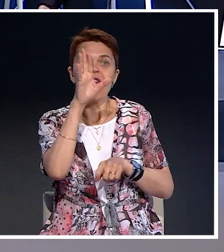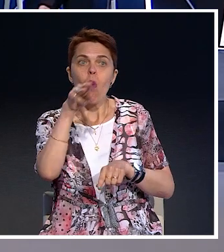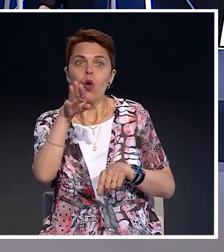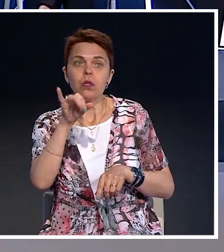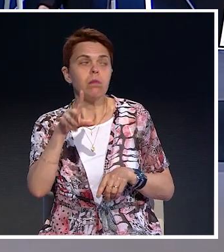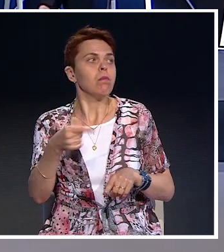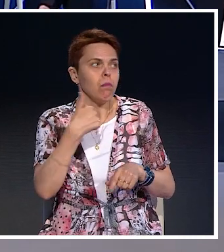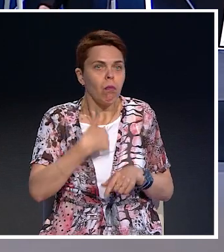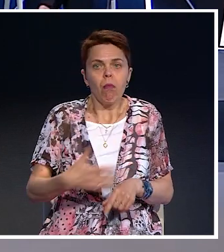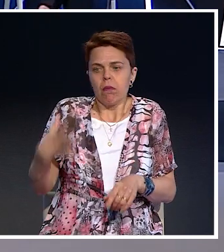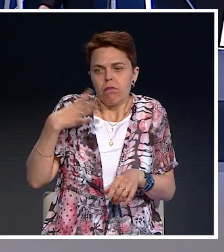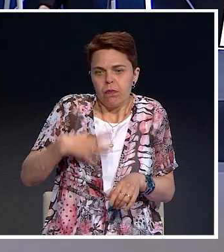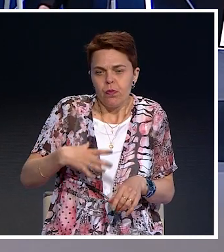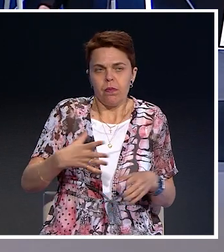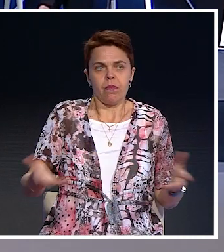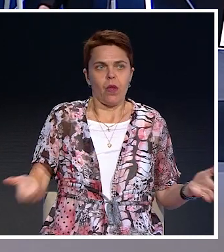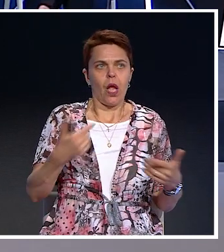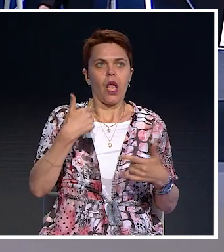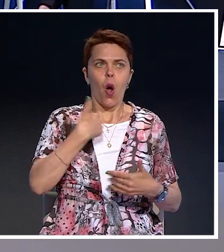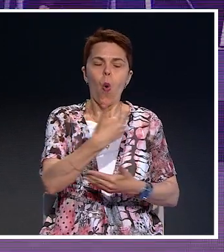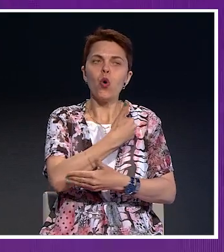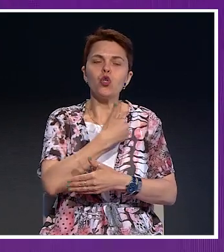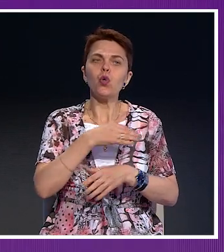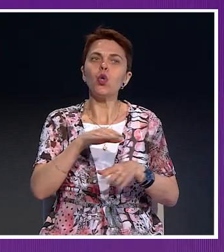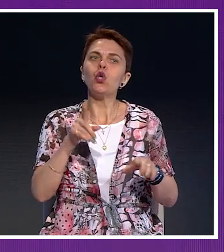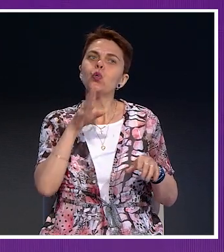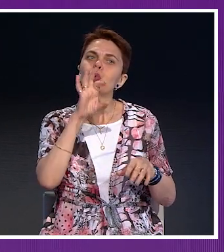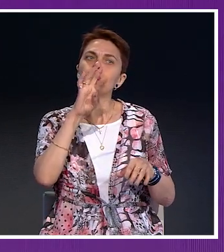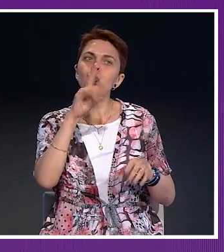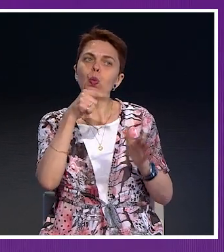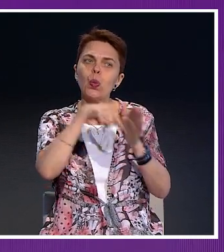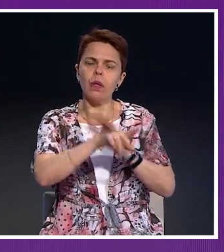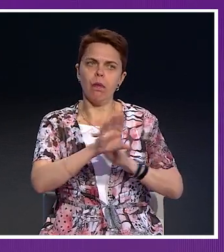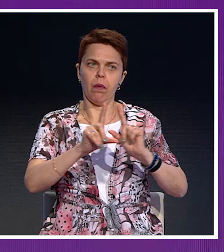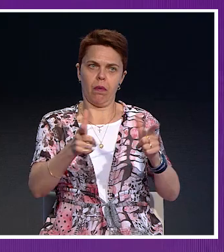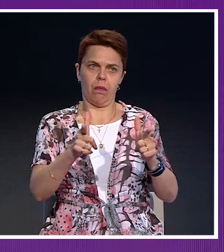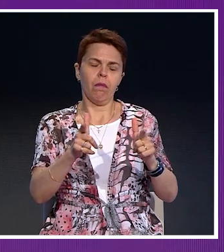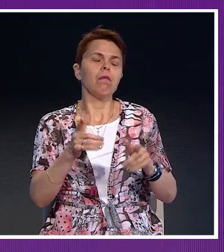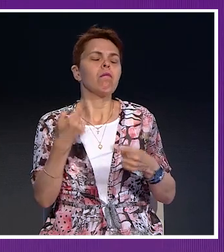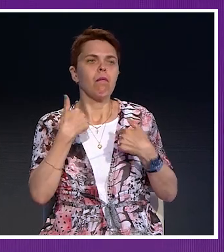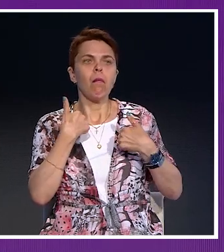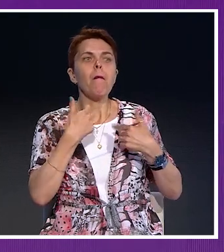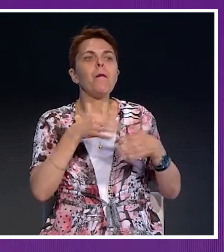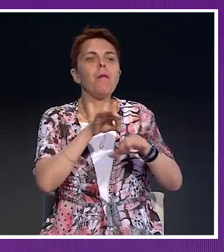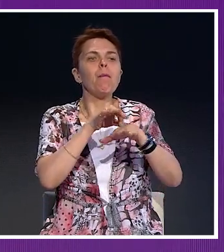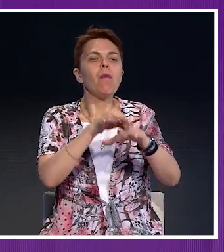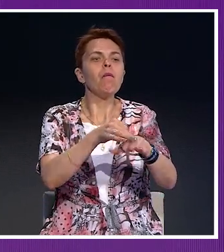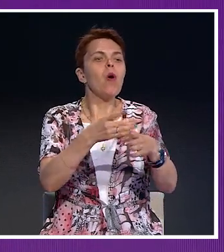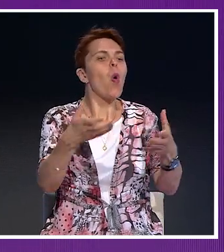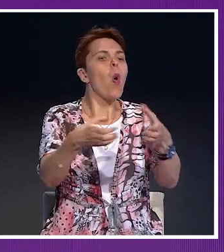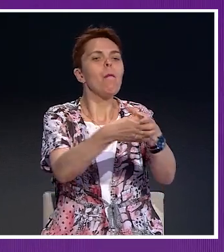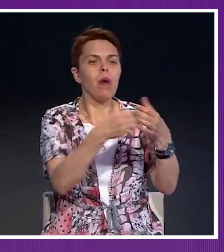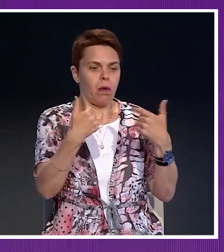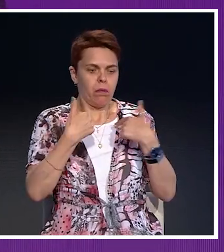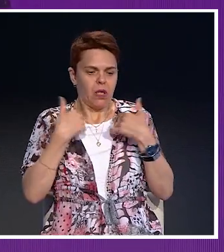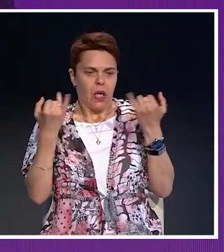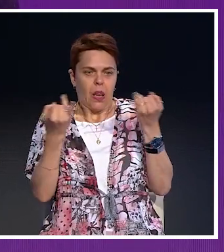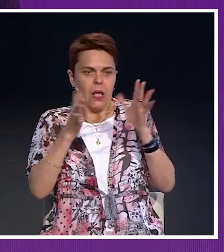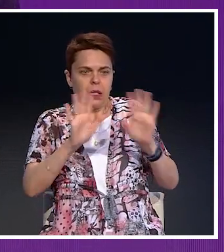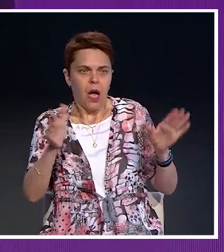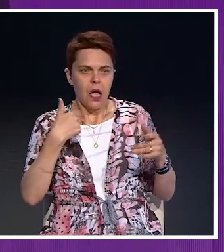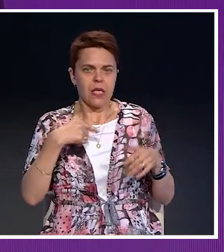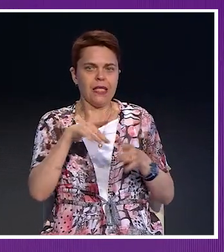ми всі змушені дотримуватися. Ви кажете, добре, от я хочу суть. Ви проводите кампанію. Так? Як? Де ви її проводите? Я, звичайно, не